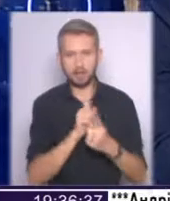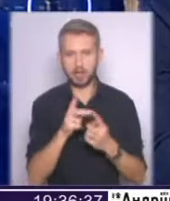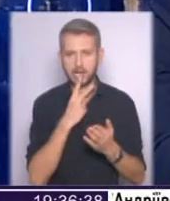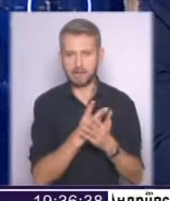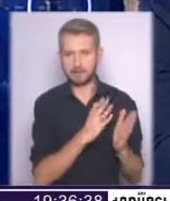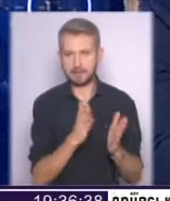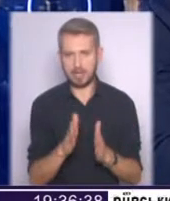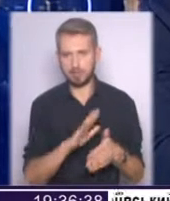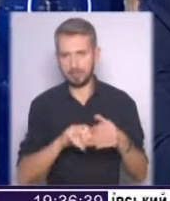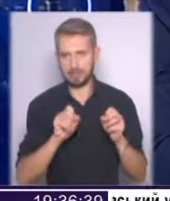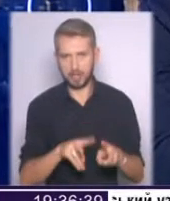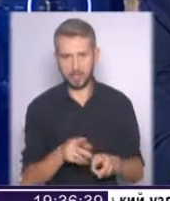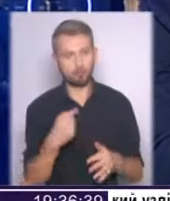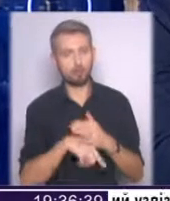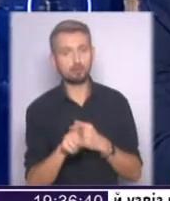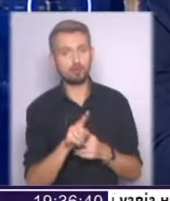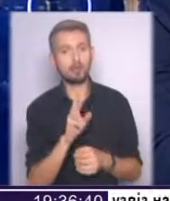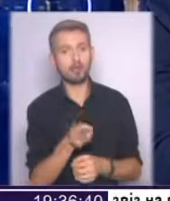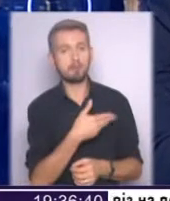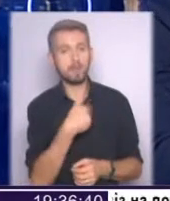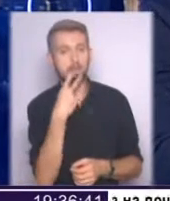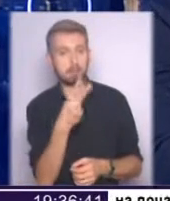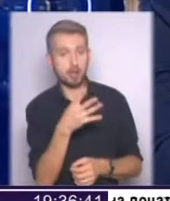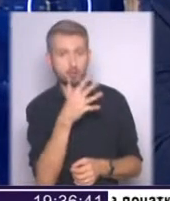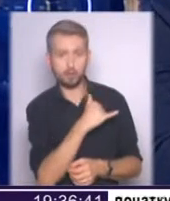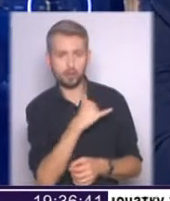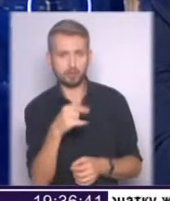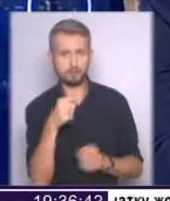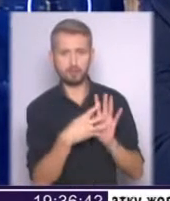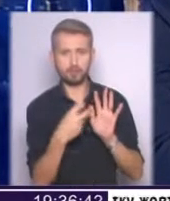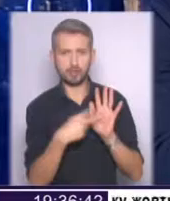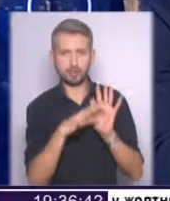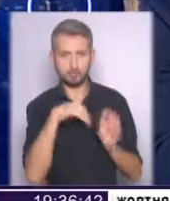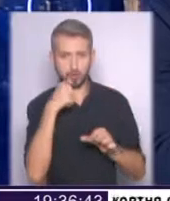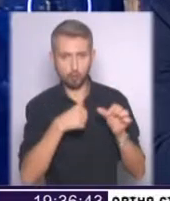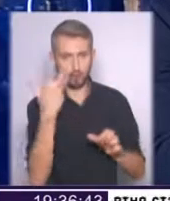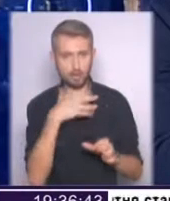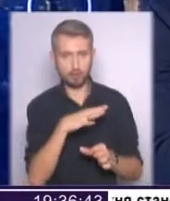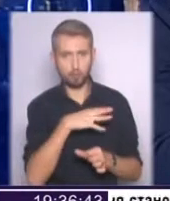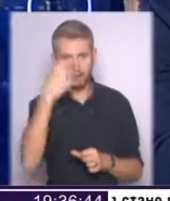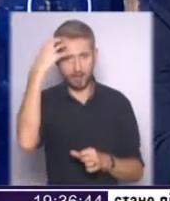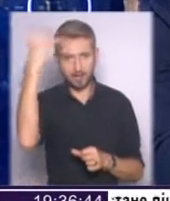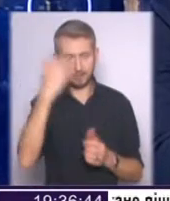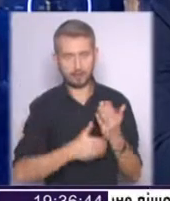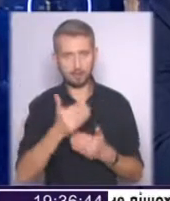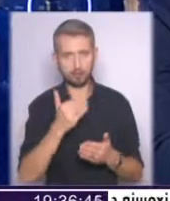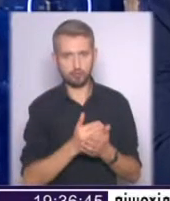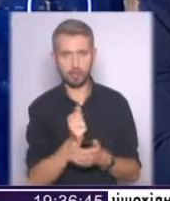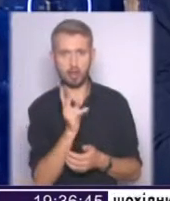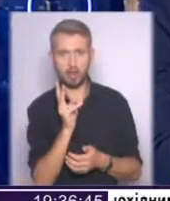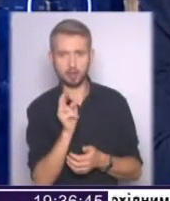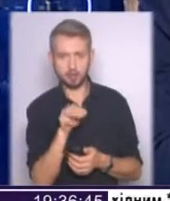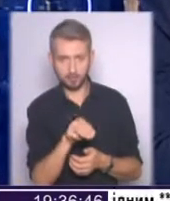систему безпеки. Тому що, як ми бачимо, з часів 1975 року, коли був Гельсінський заключний акт НБСЄ